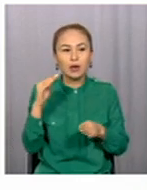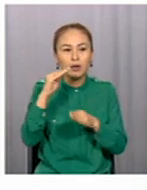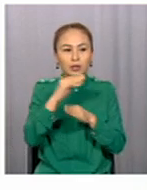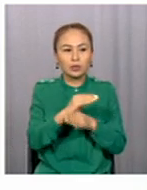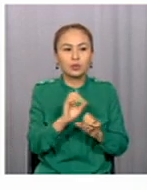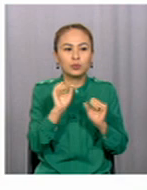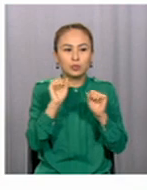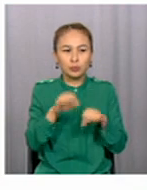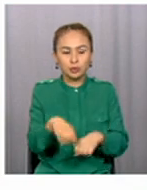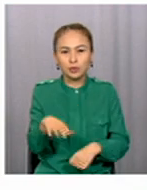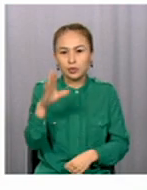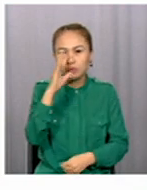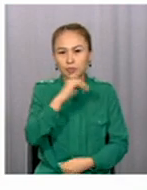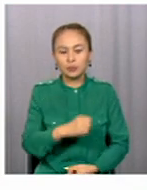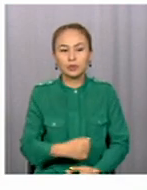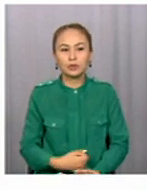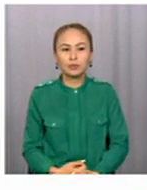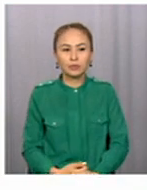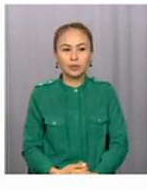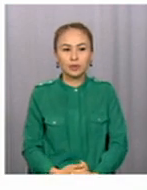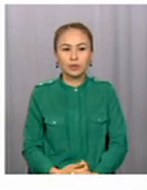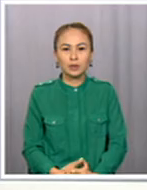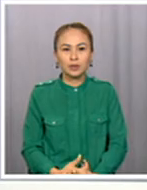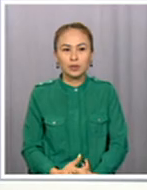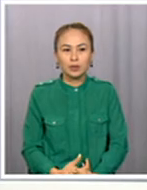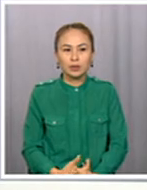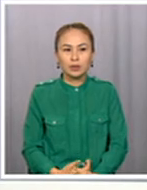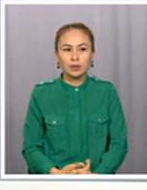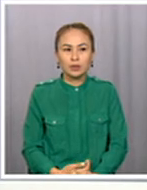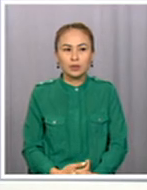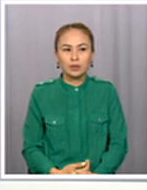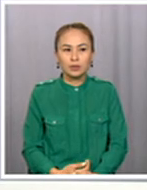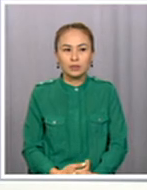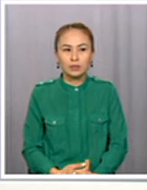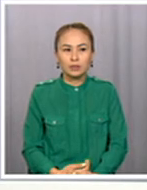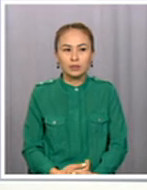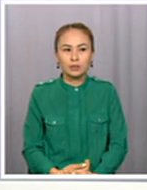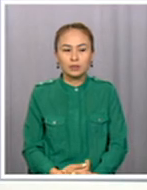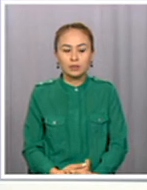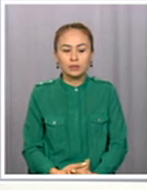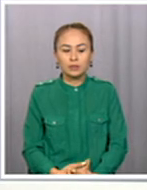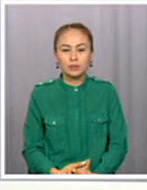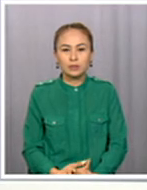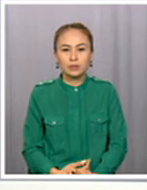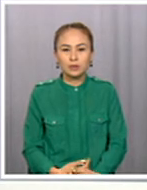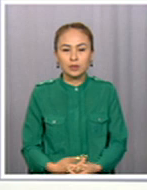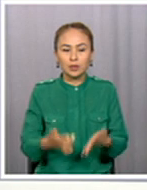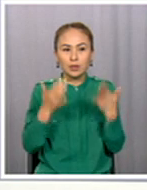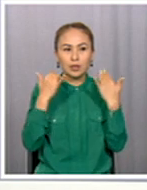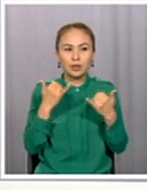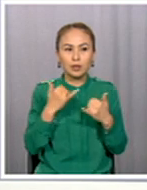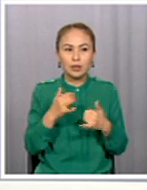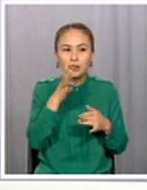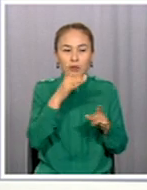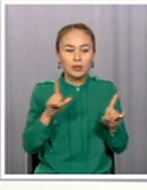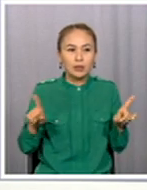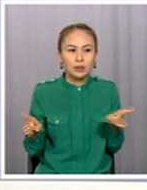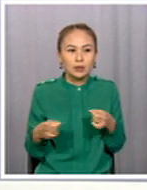жүздеген есе арттыруға мүмкіндік береді. Білгенге маржан. Қазіргі жаһандану